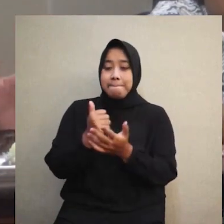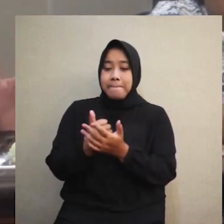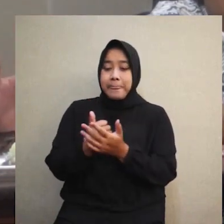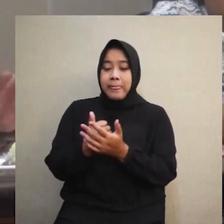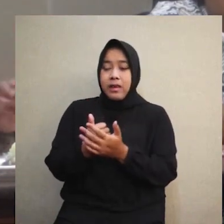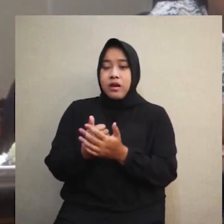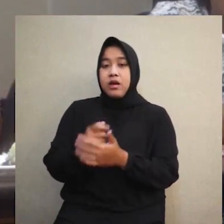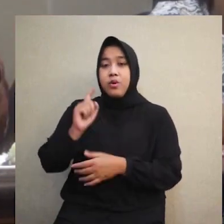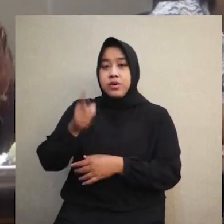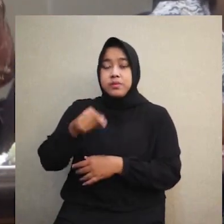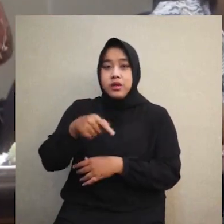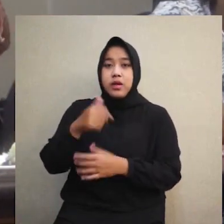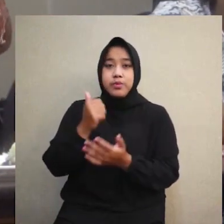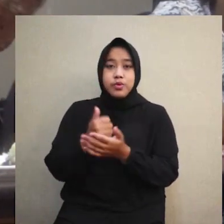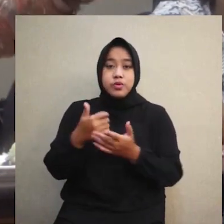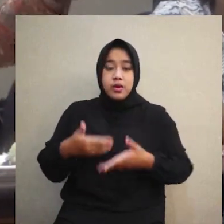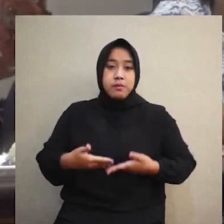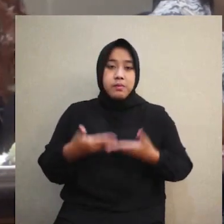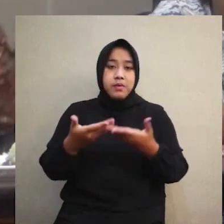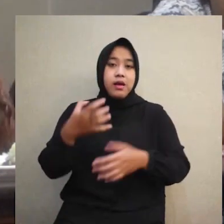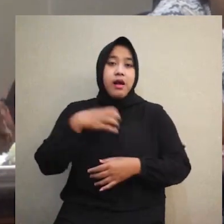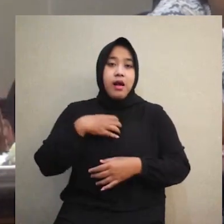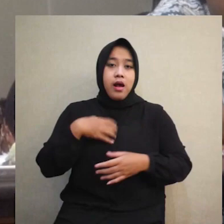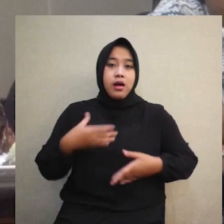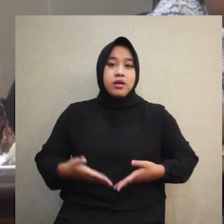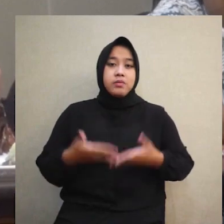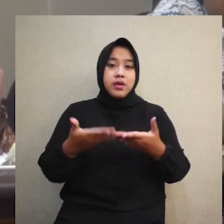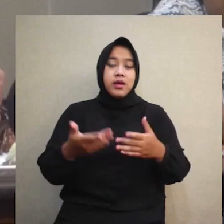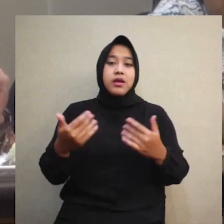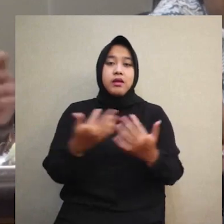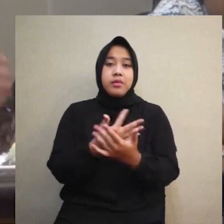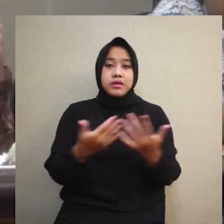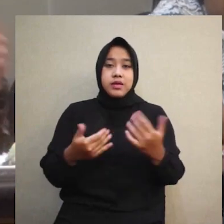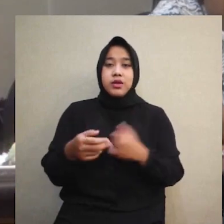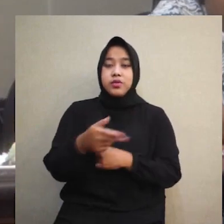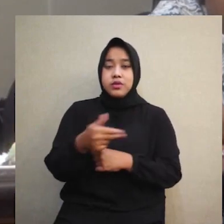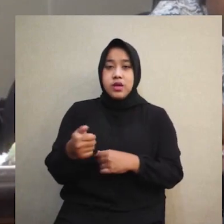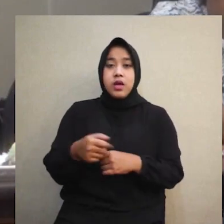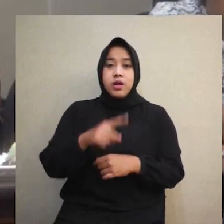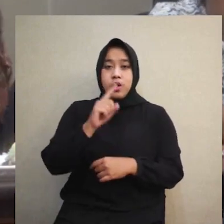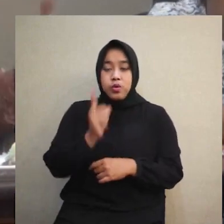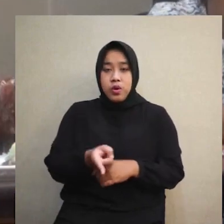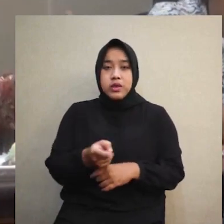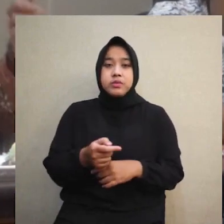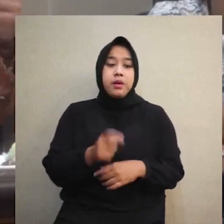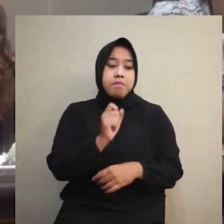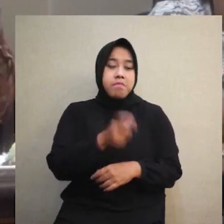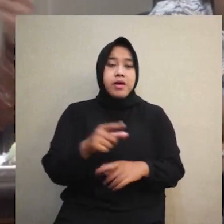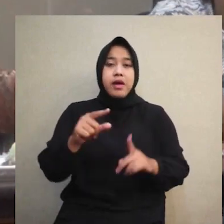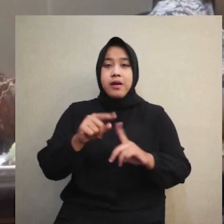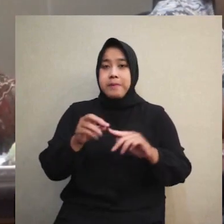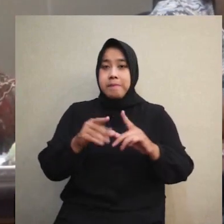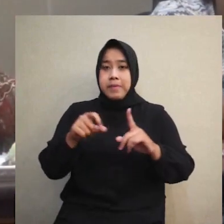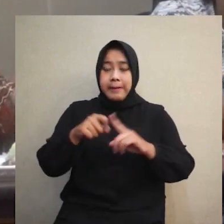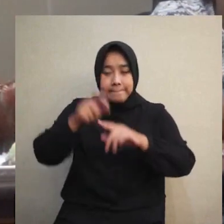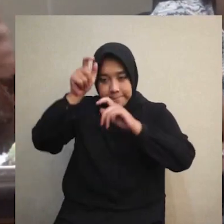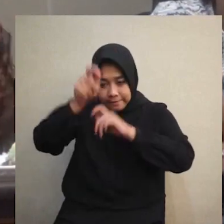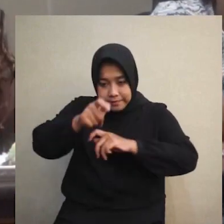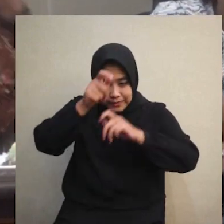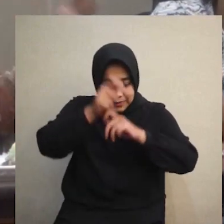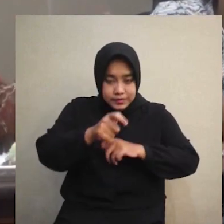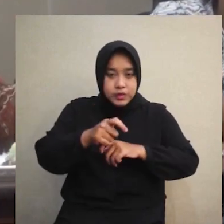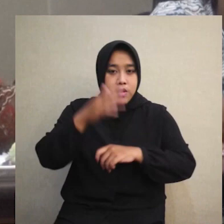mereka karena kita sudah memberikan hak kita kepada negara kira-kira gitu kewajiban kita untuk bayar pajak menghormati kepolisian